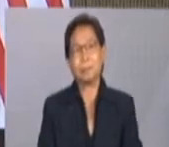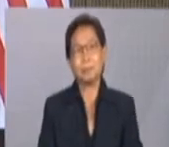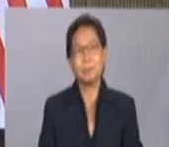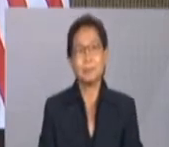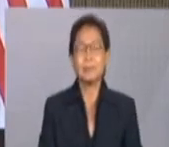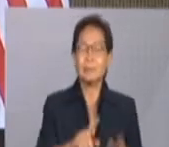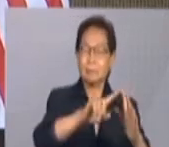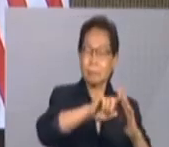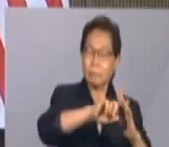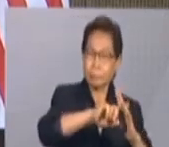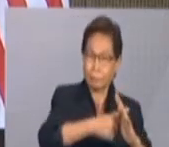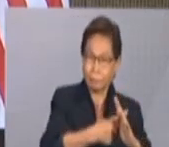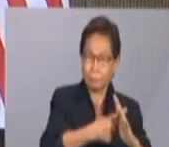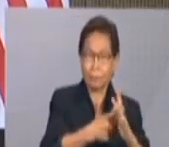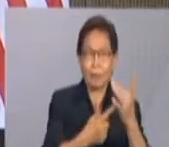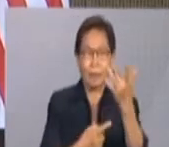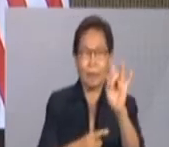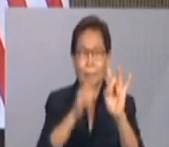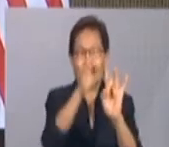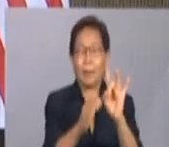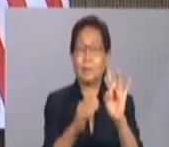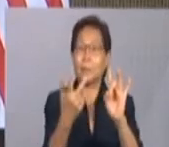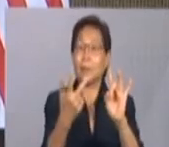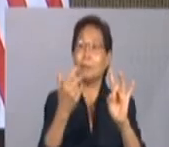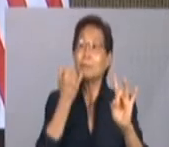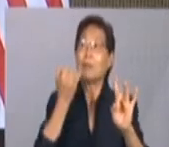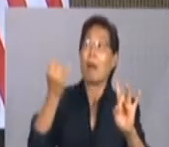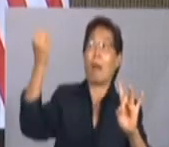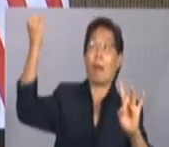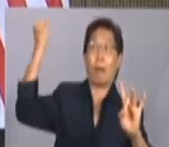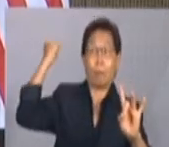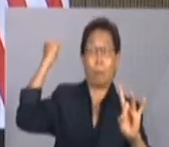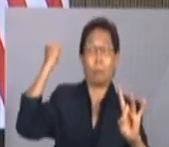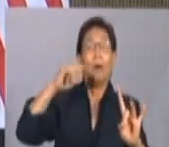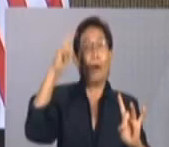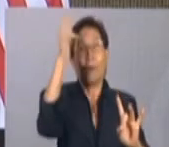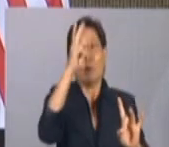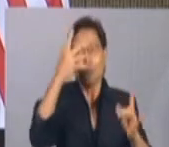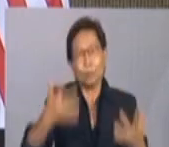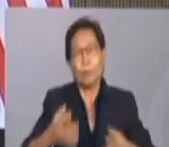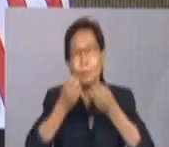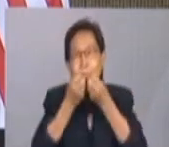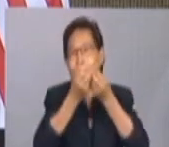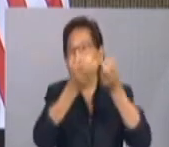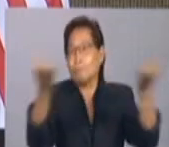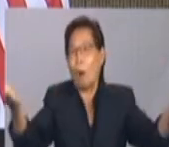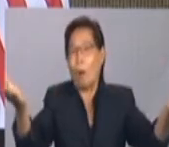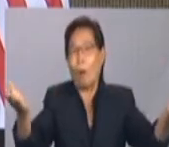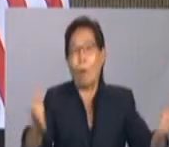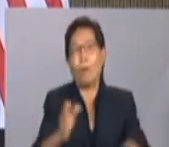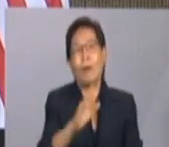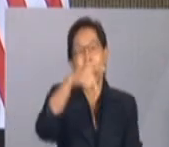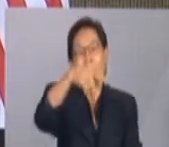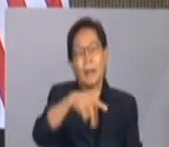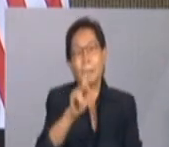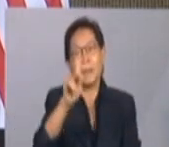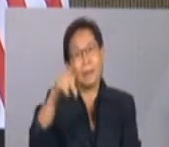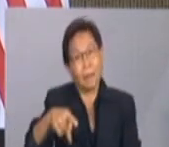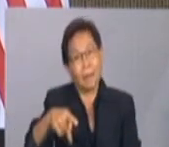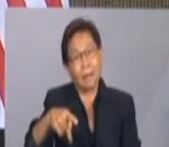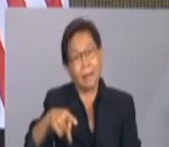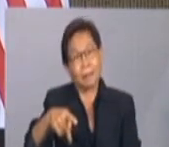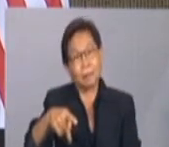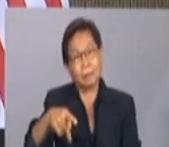bermula 18 Mas yang lalu kerajaan telah mengistirahatkan prentah kawalan pergerakan